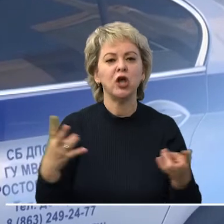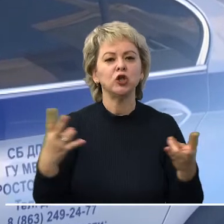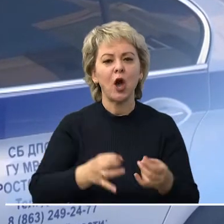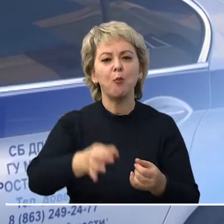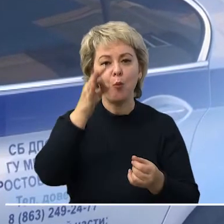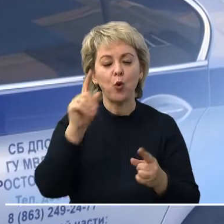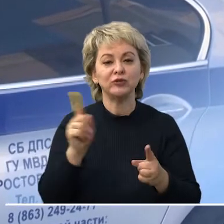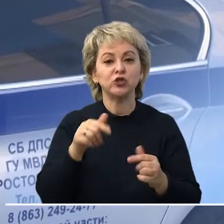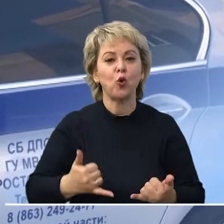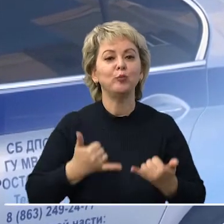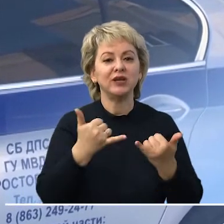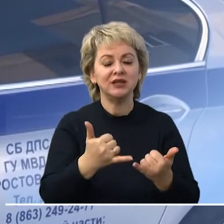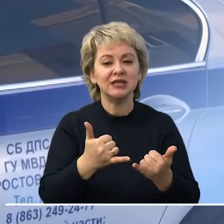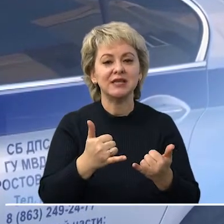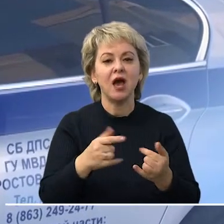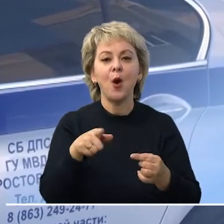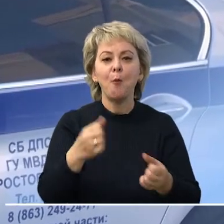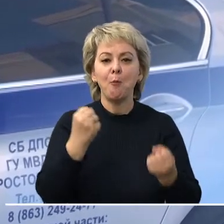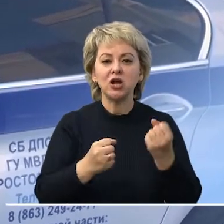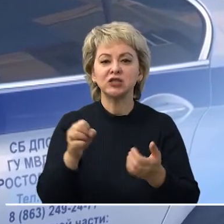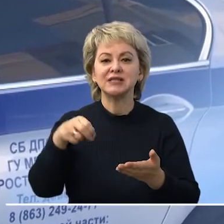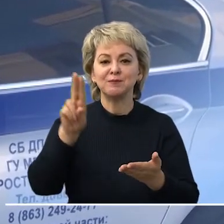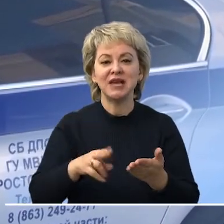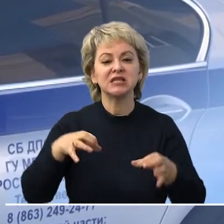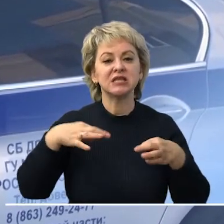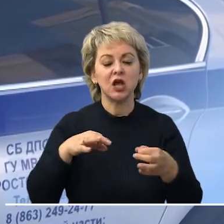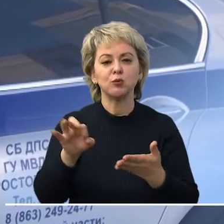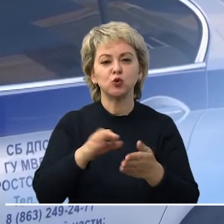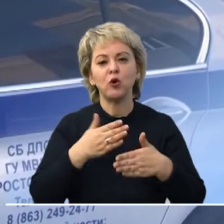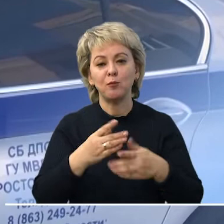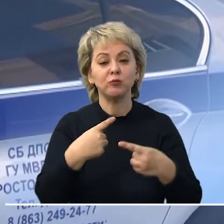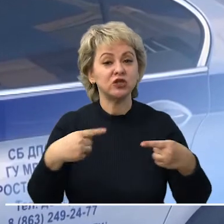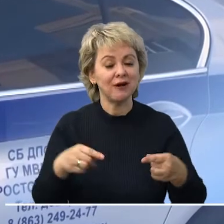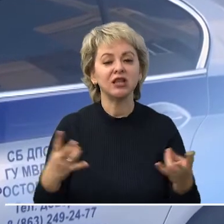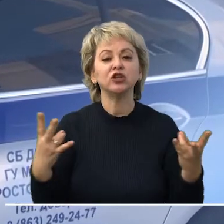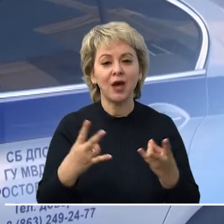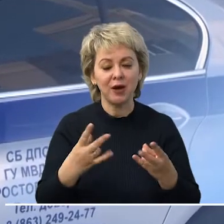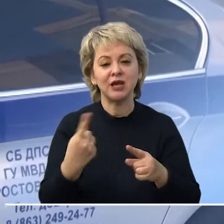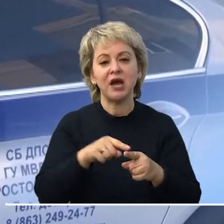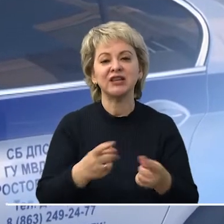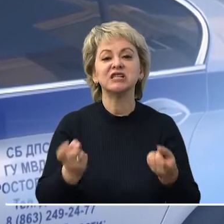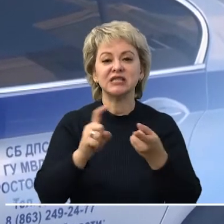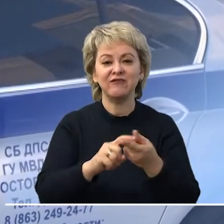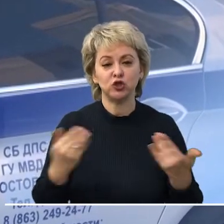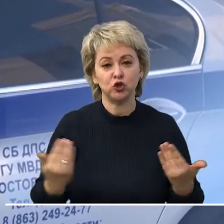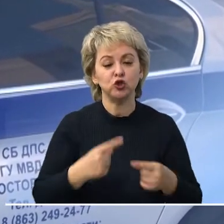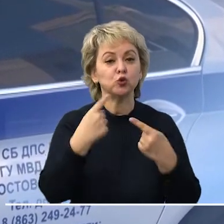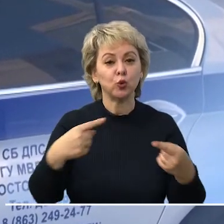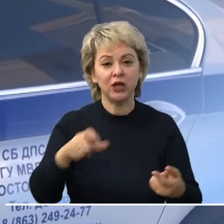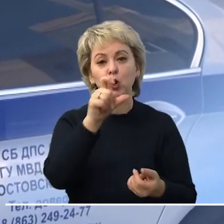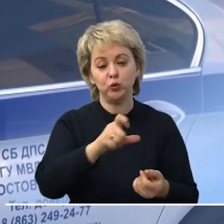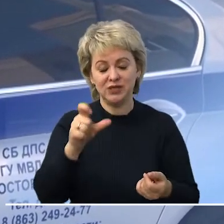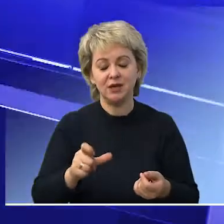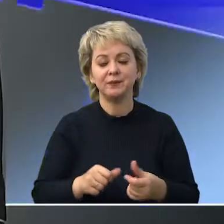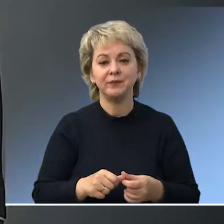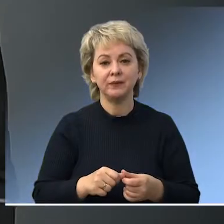необходимо помнить, что предоставление преимущества автомобилю спецтранспорта очень важно и необходимо, так как от этого зависят жизни других